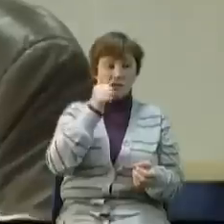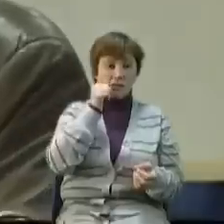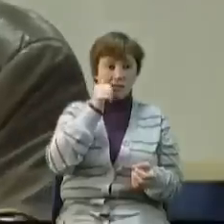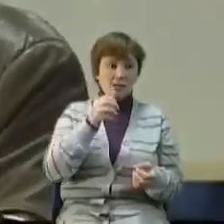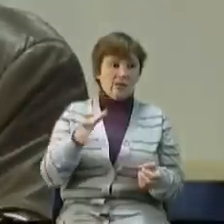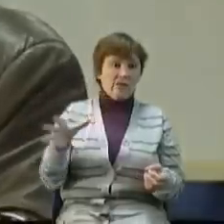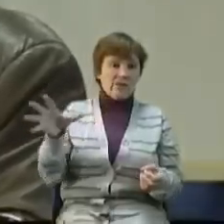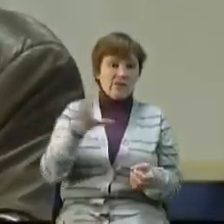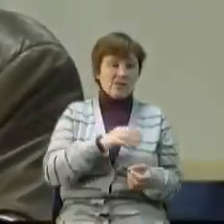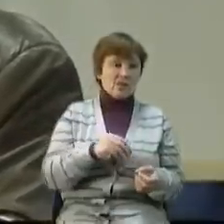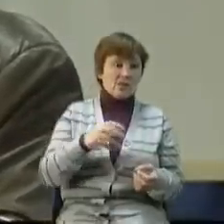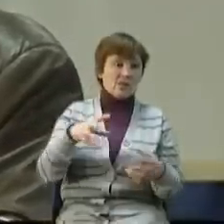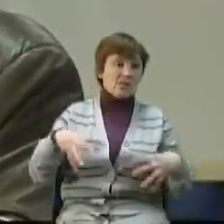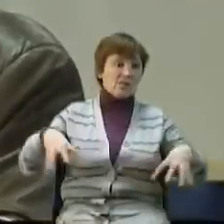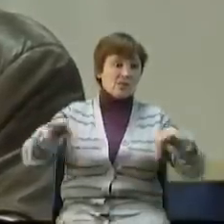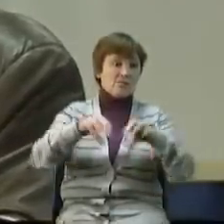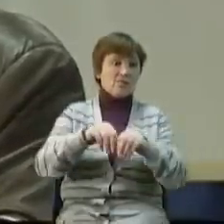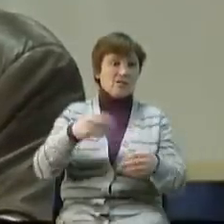он погиб.